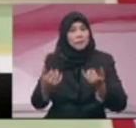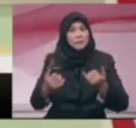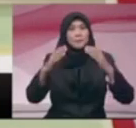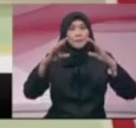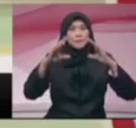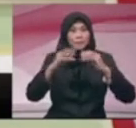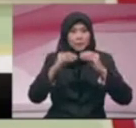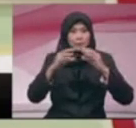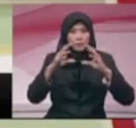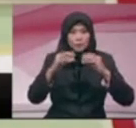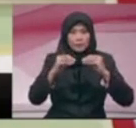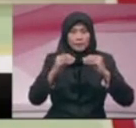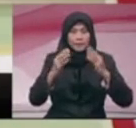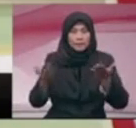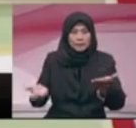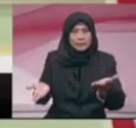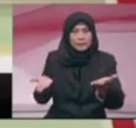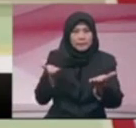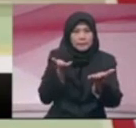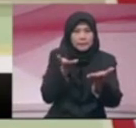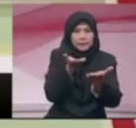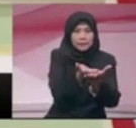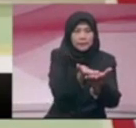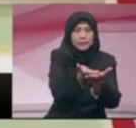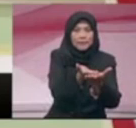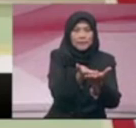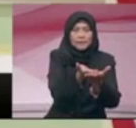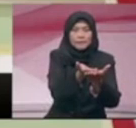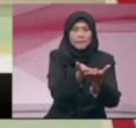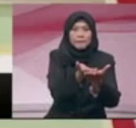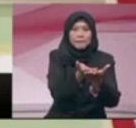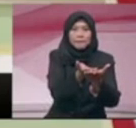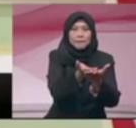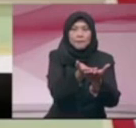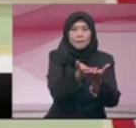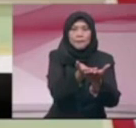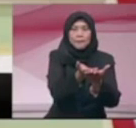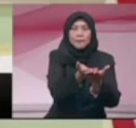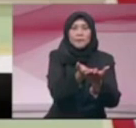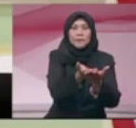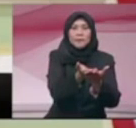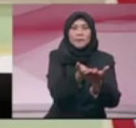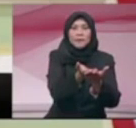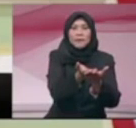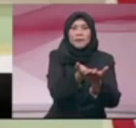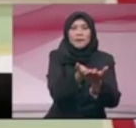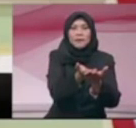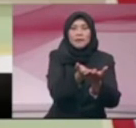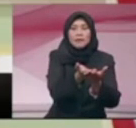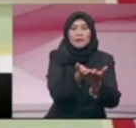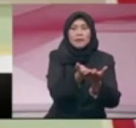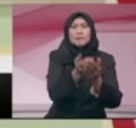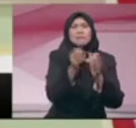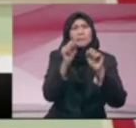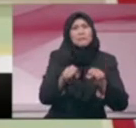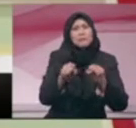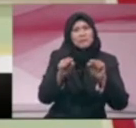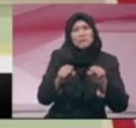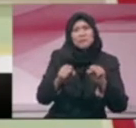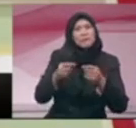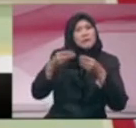pun mencadangkan supaya dapat diberikan harga